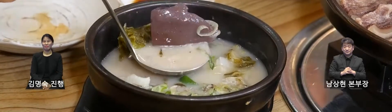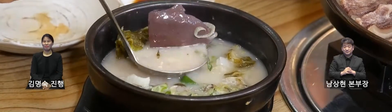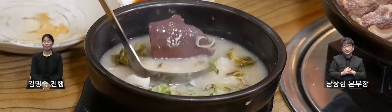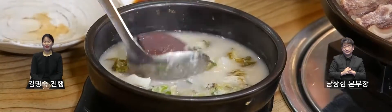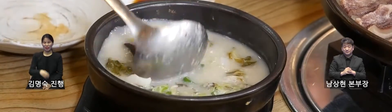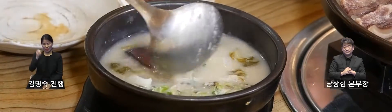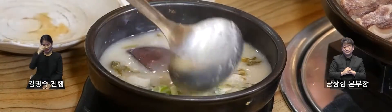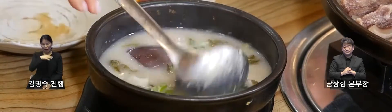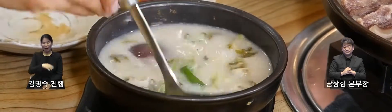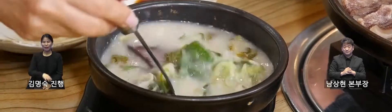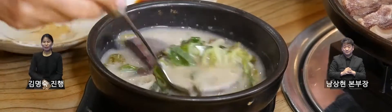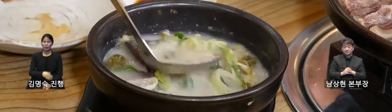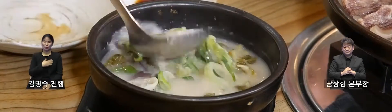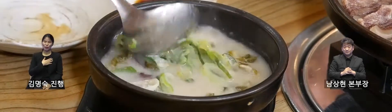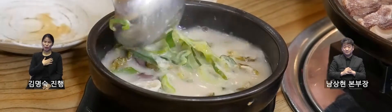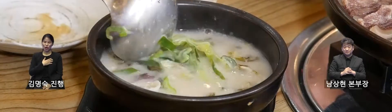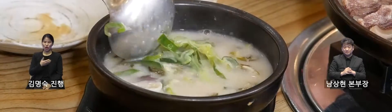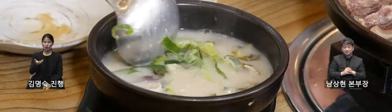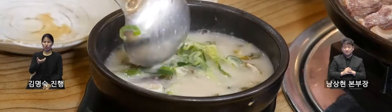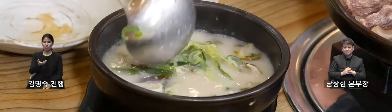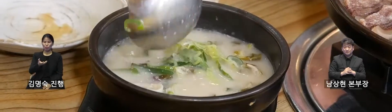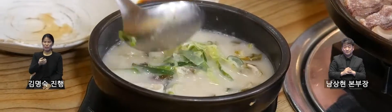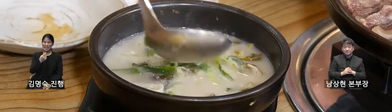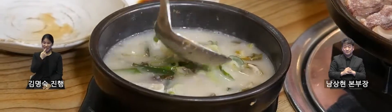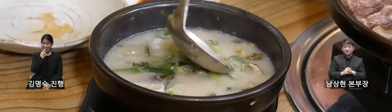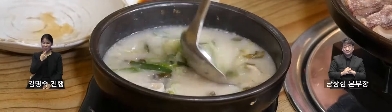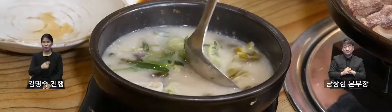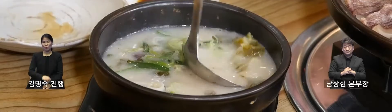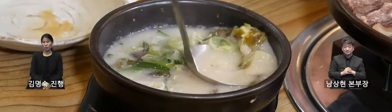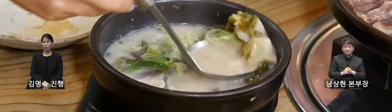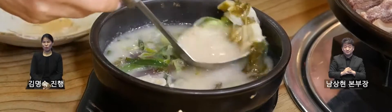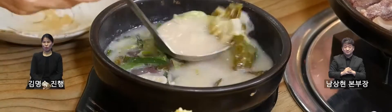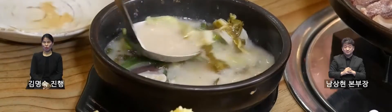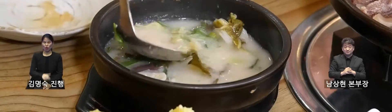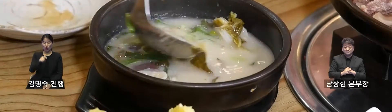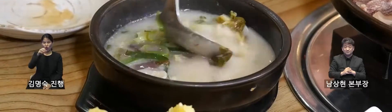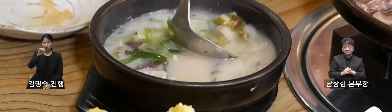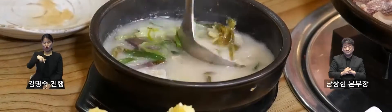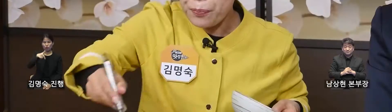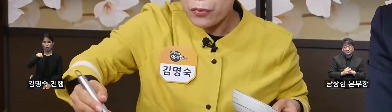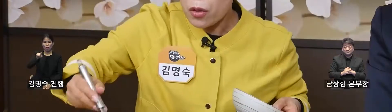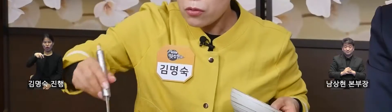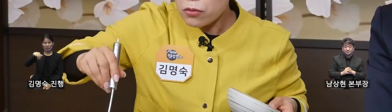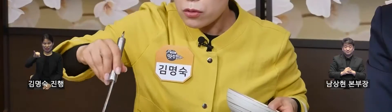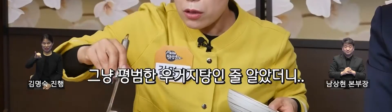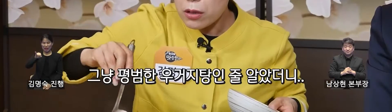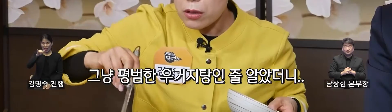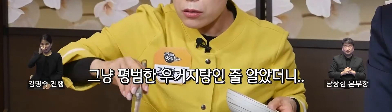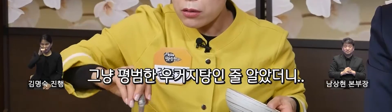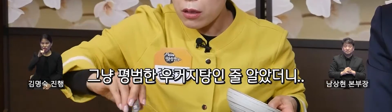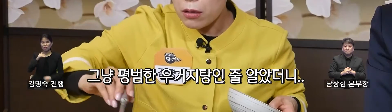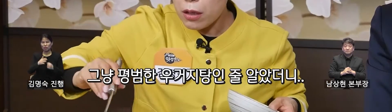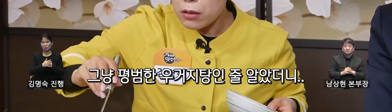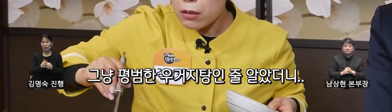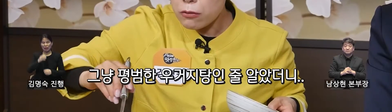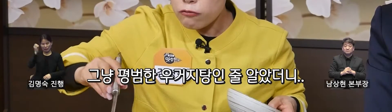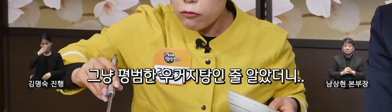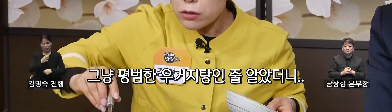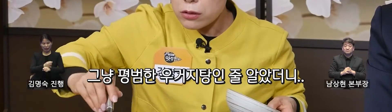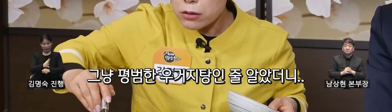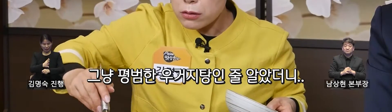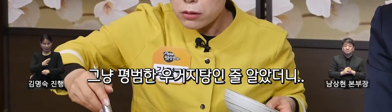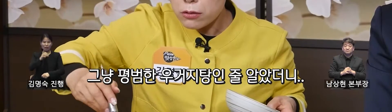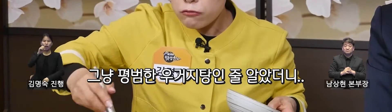아니, 그냥 저는 네. 이렇게 국물도 하얗고, 이렇게 우거지 좀 들어있어서, 그냥